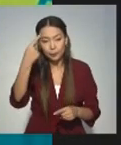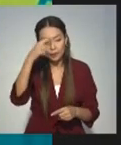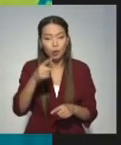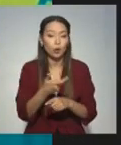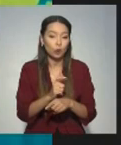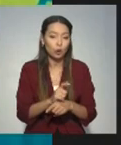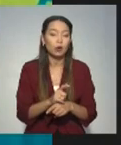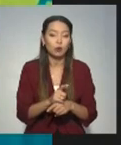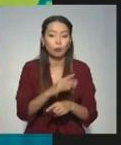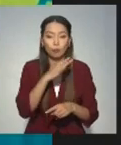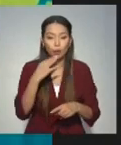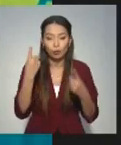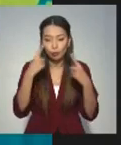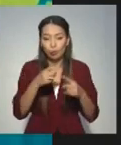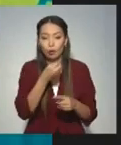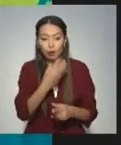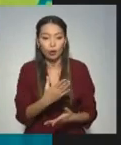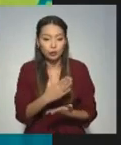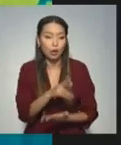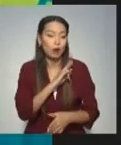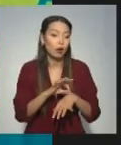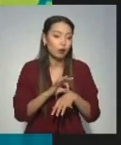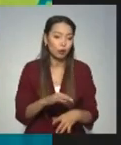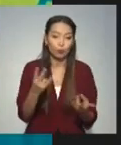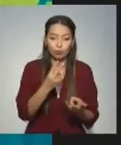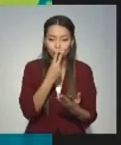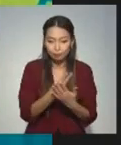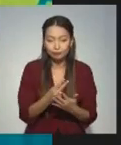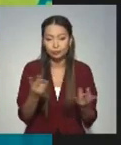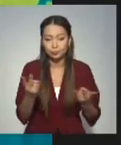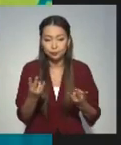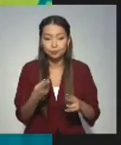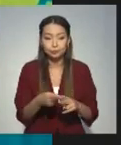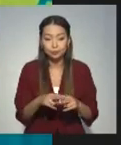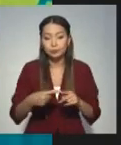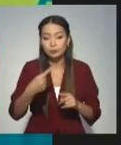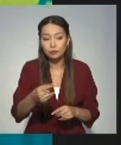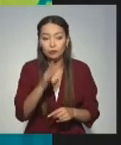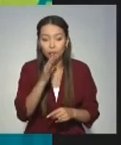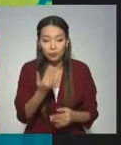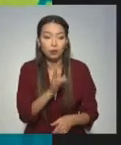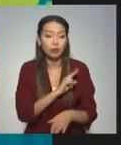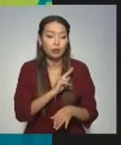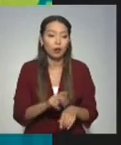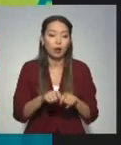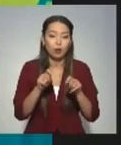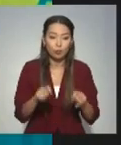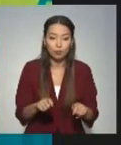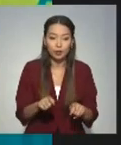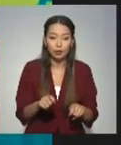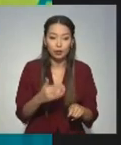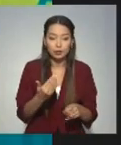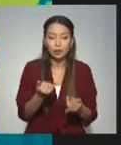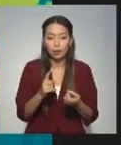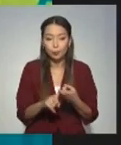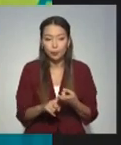жақсы дүниелер жасалғанмен жүзеге асыру жағы ақсап жататын кездер болады. Сондықтан да алдағы уақытта сол жүзеге асыру жағында тиісті